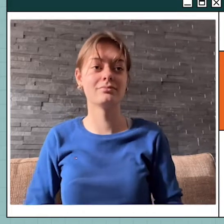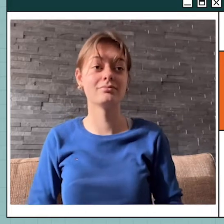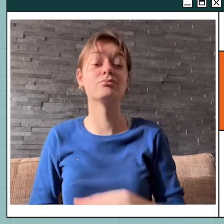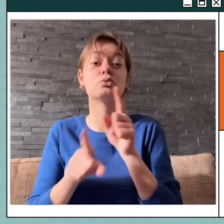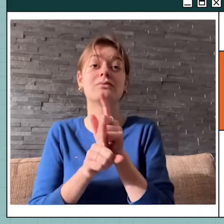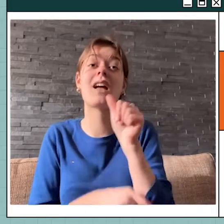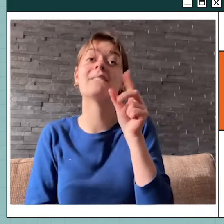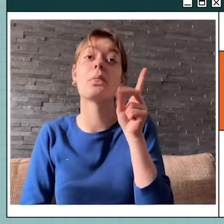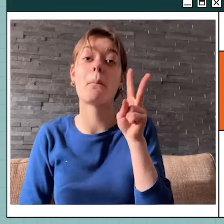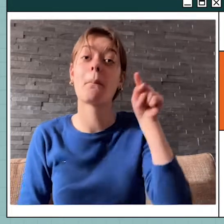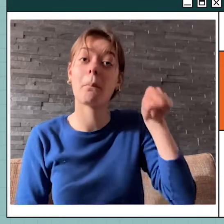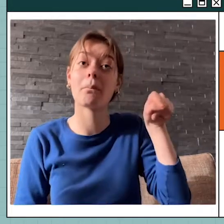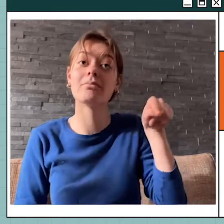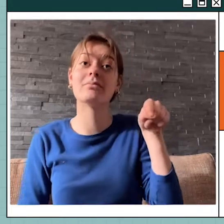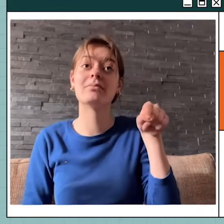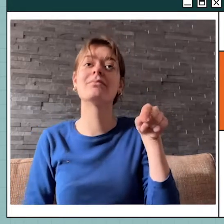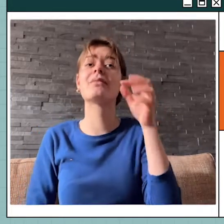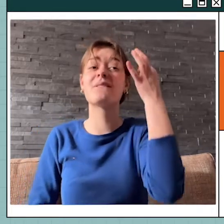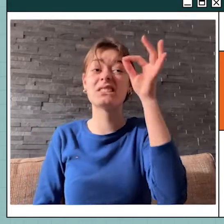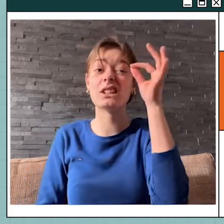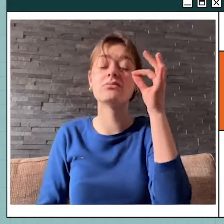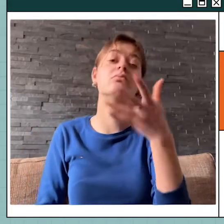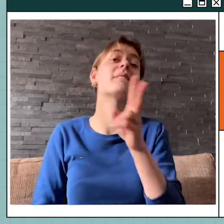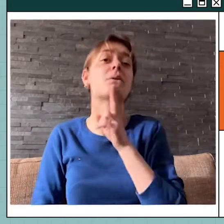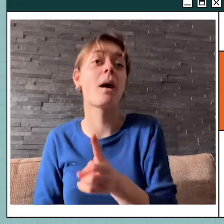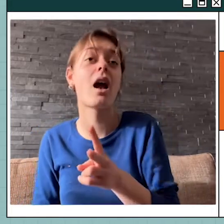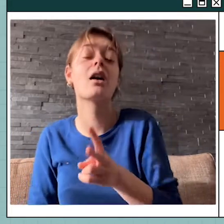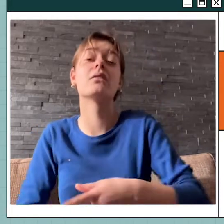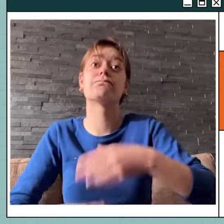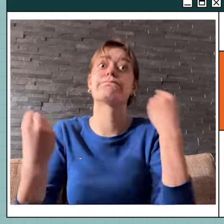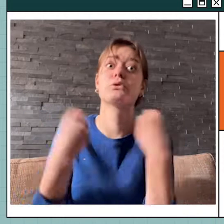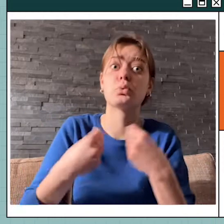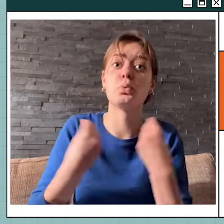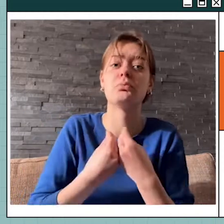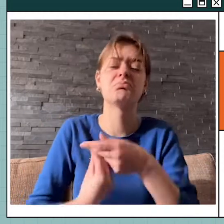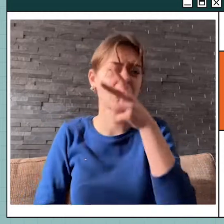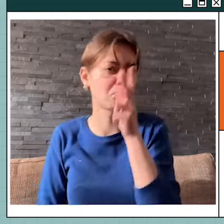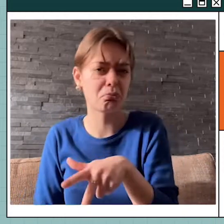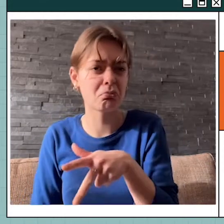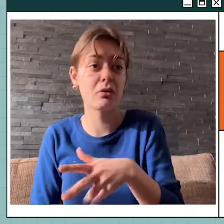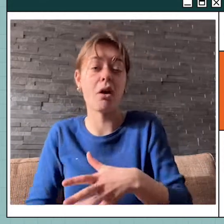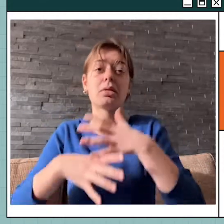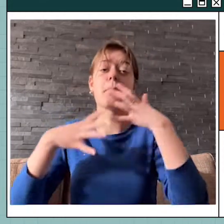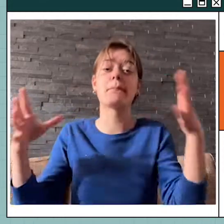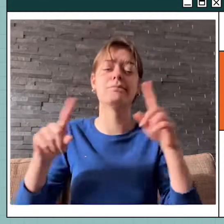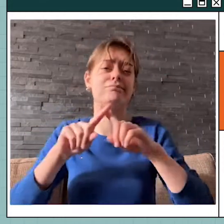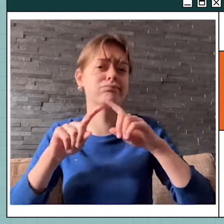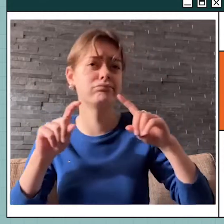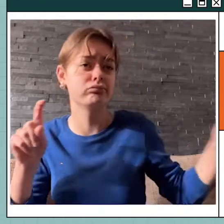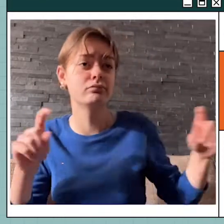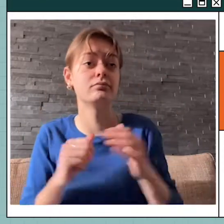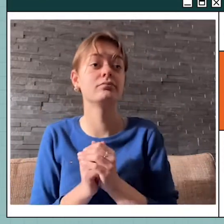la langue des signes ce que sont les adverbes pour le français. Vraiment beaucoup, pas beaucoup, énormément,